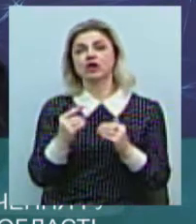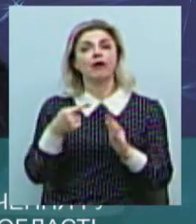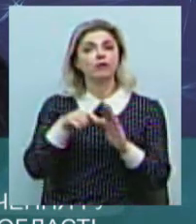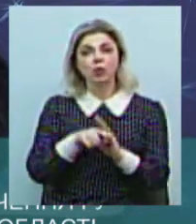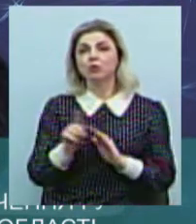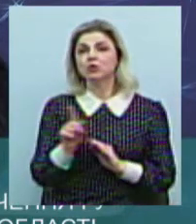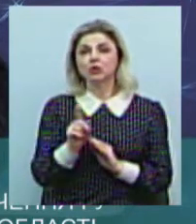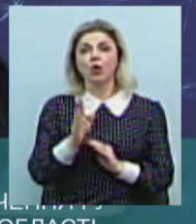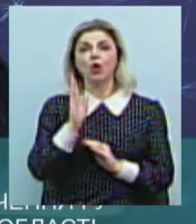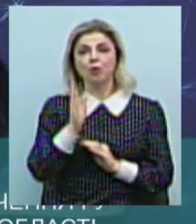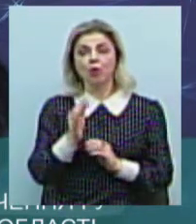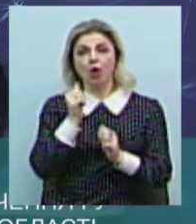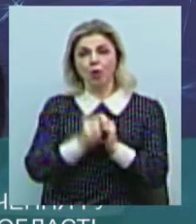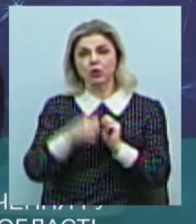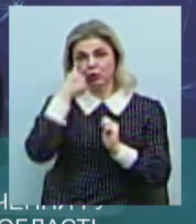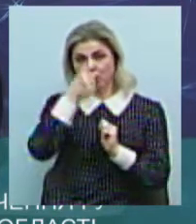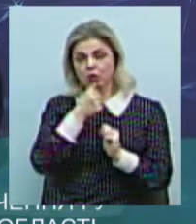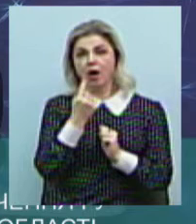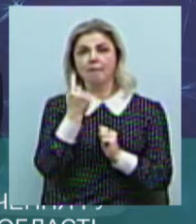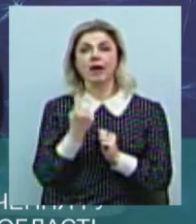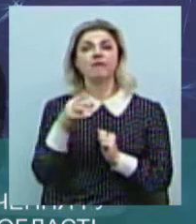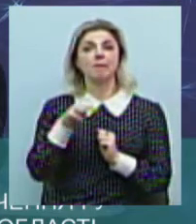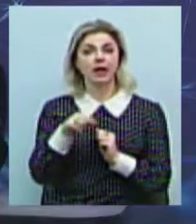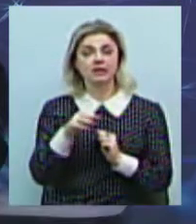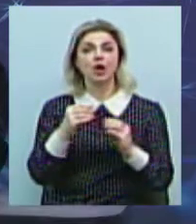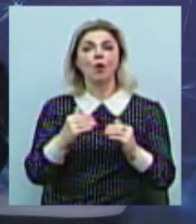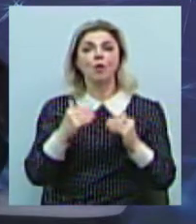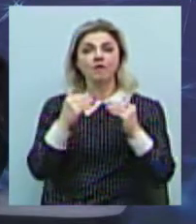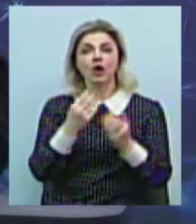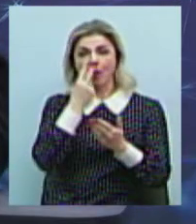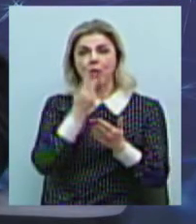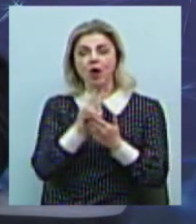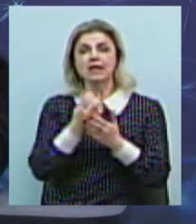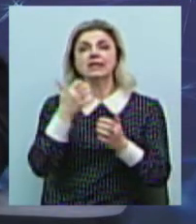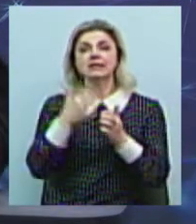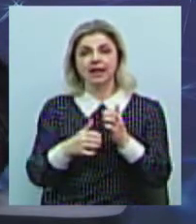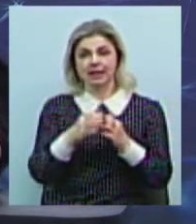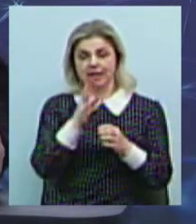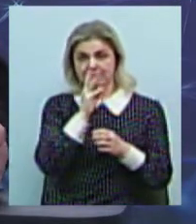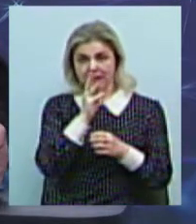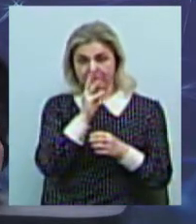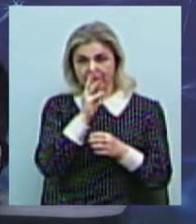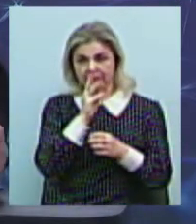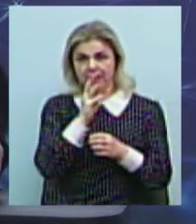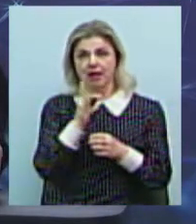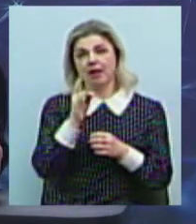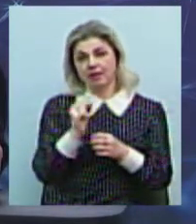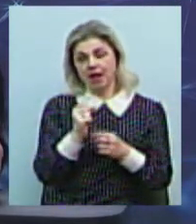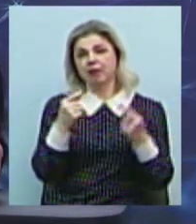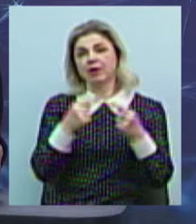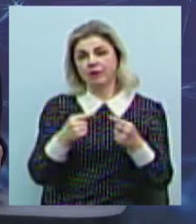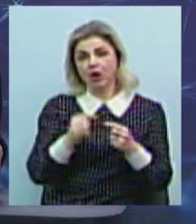буде кожного року з 1 березня підвищуватись показник середньої заробітної плати на